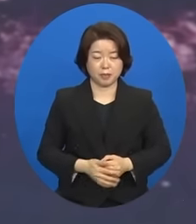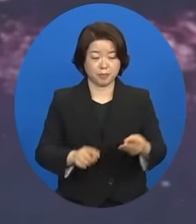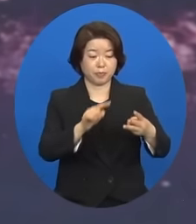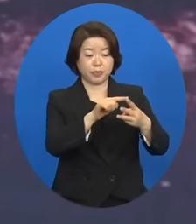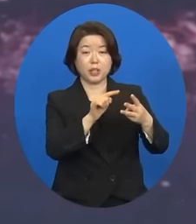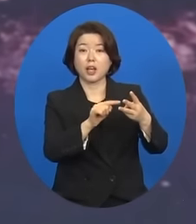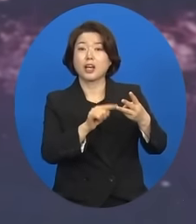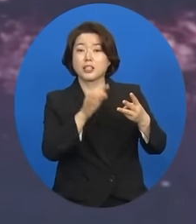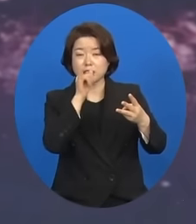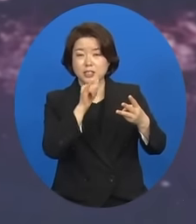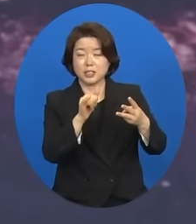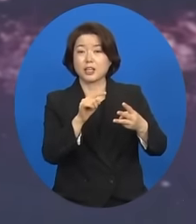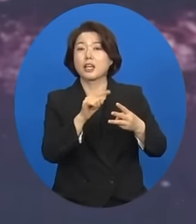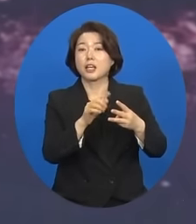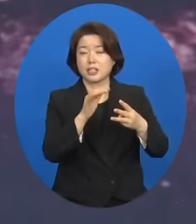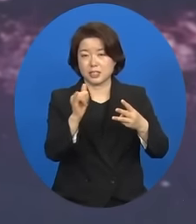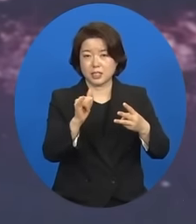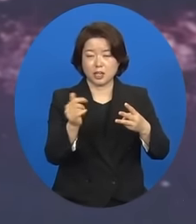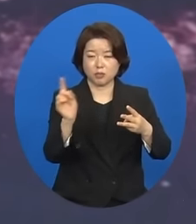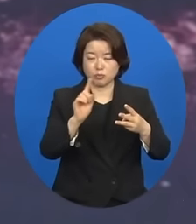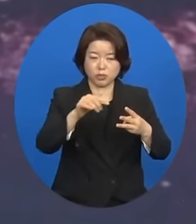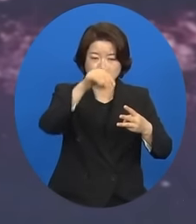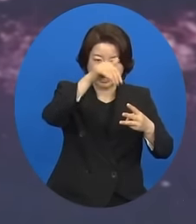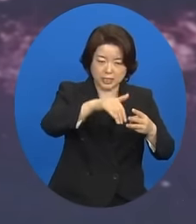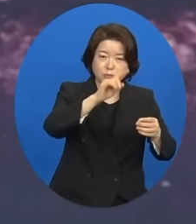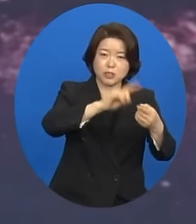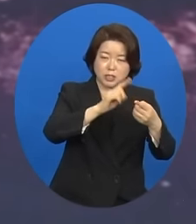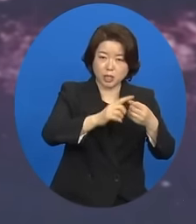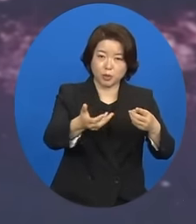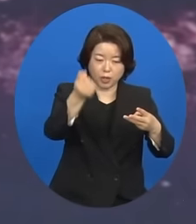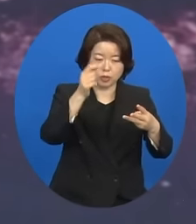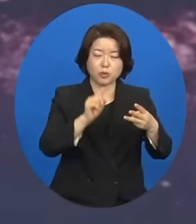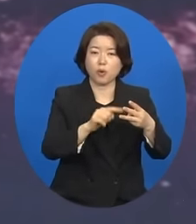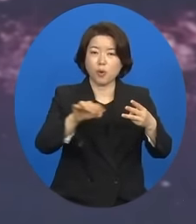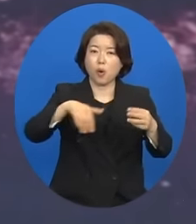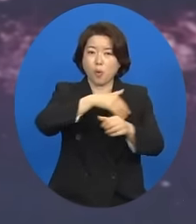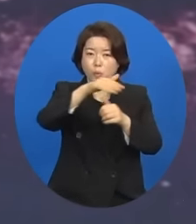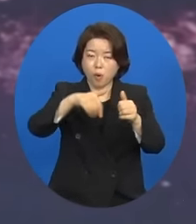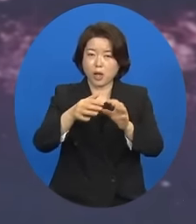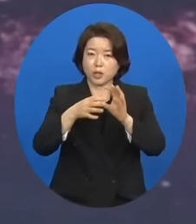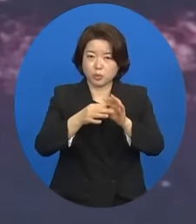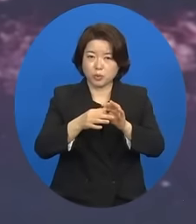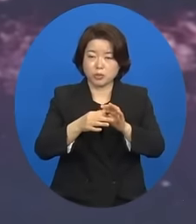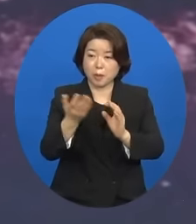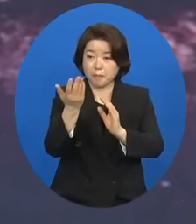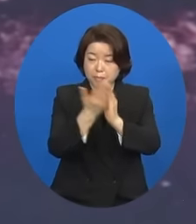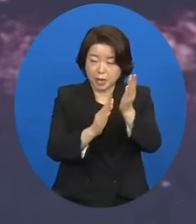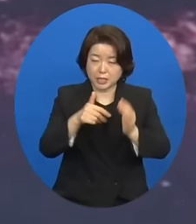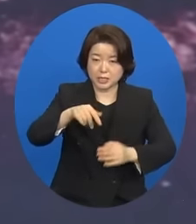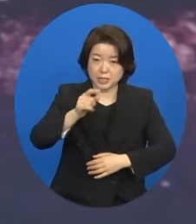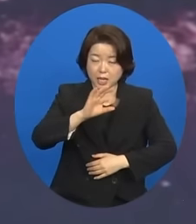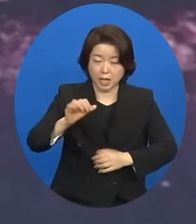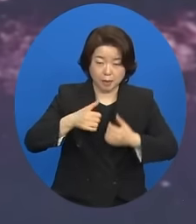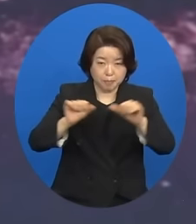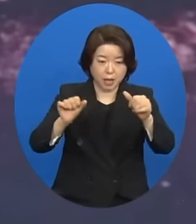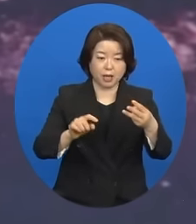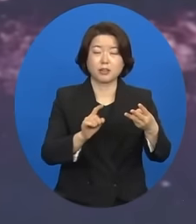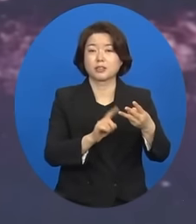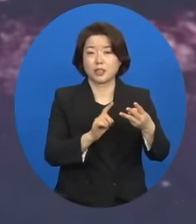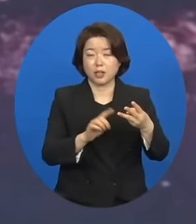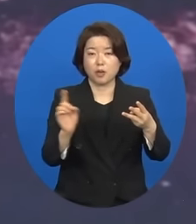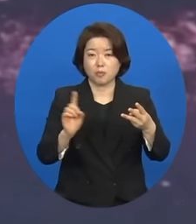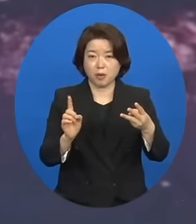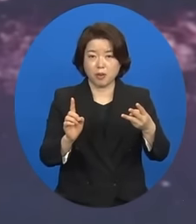가지죠 사람은 무엇이든지 침대로 거두고 두 번째 환경을 통해서 모순된 자가 깨어지는 것이고 세